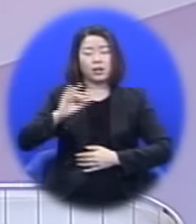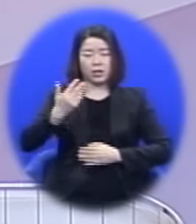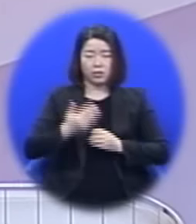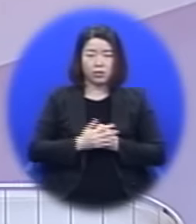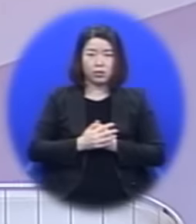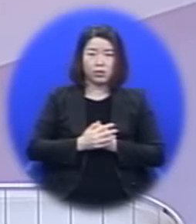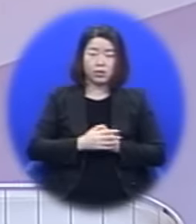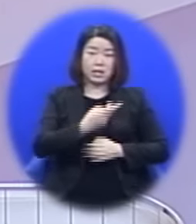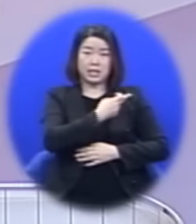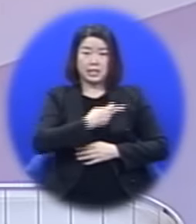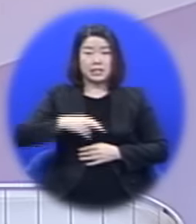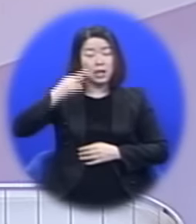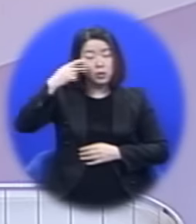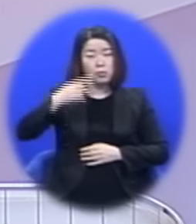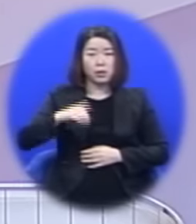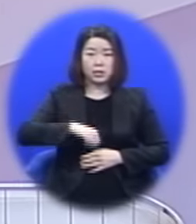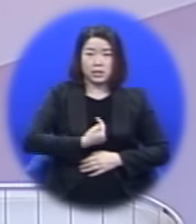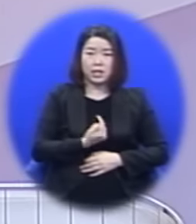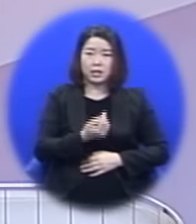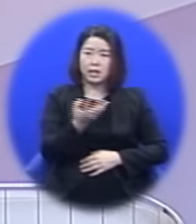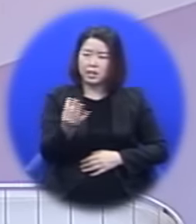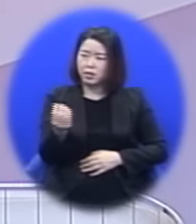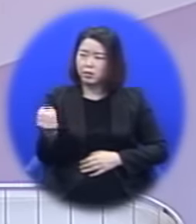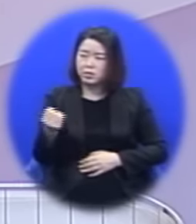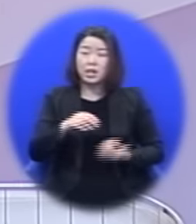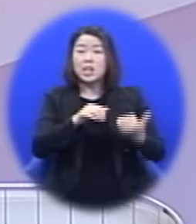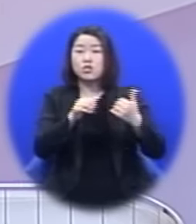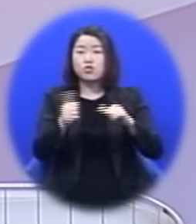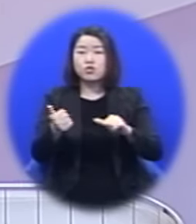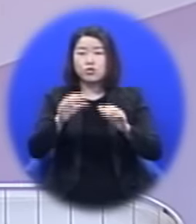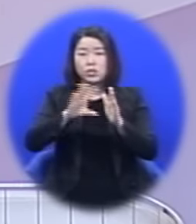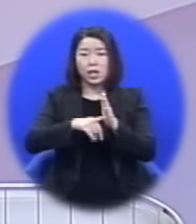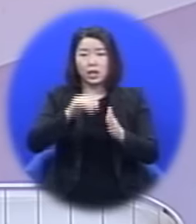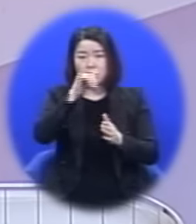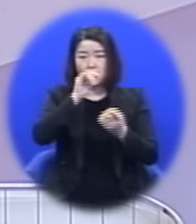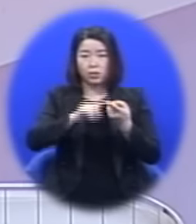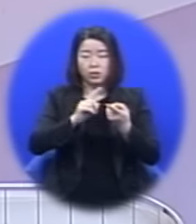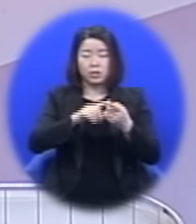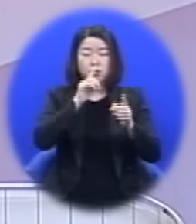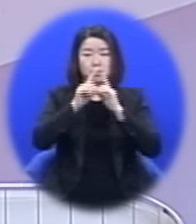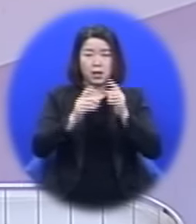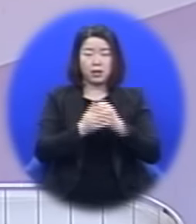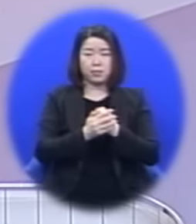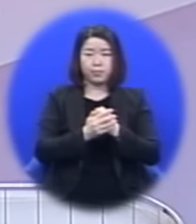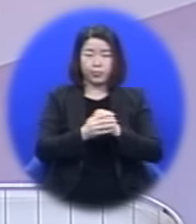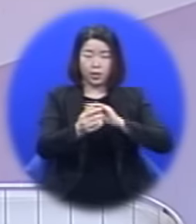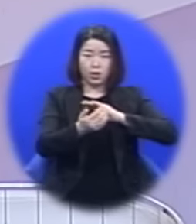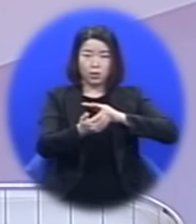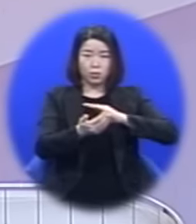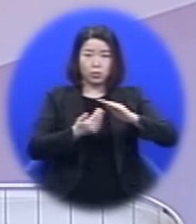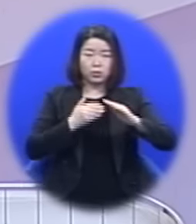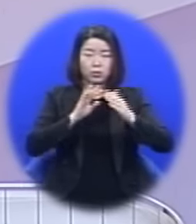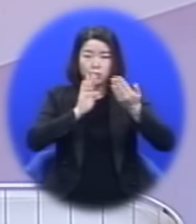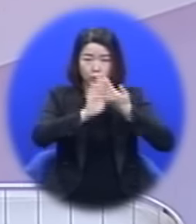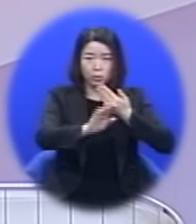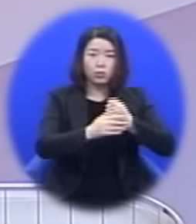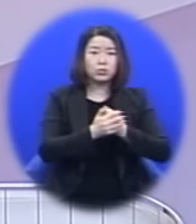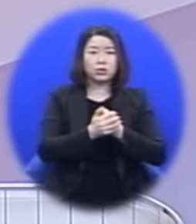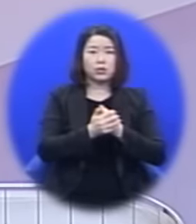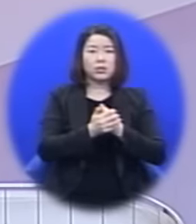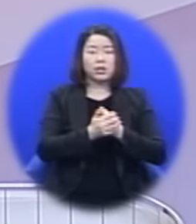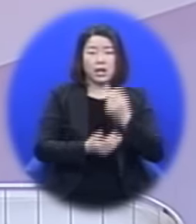사도 바울이 자기가 여러 차례 죽을 뻔했던 때가 있었음을 말했습니다. 고린도후서 1장 8절부터